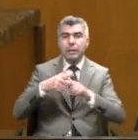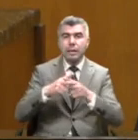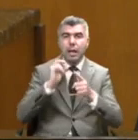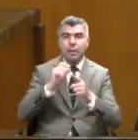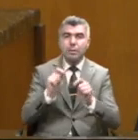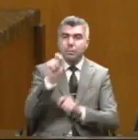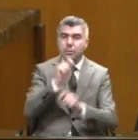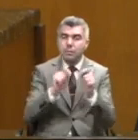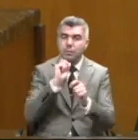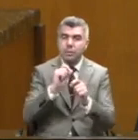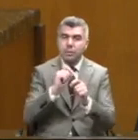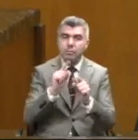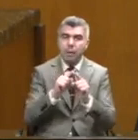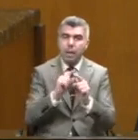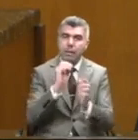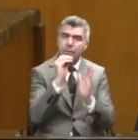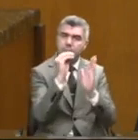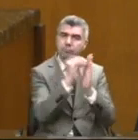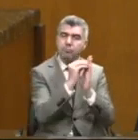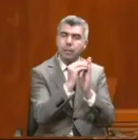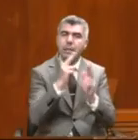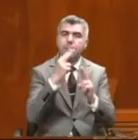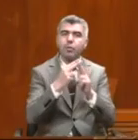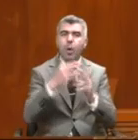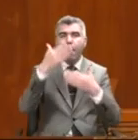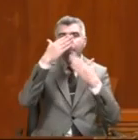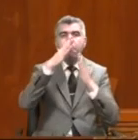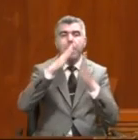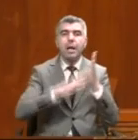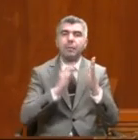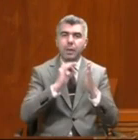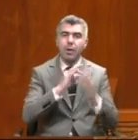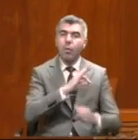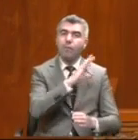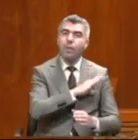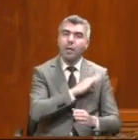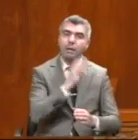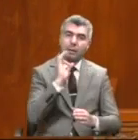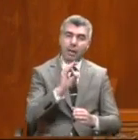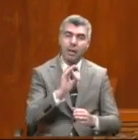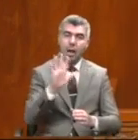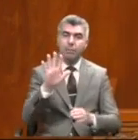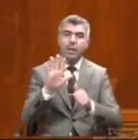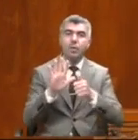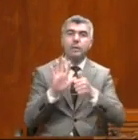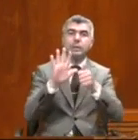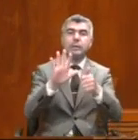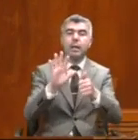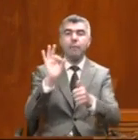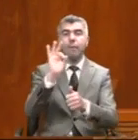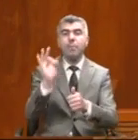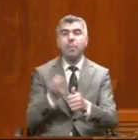سياره بعلامه مغربيه ويستافدو من المنظومه 65% ديال الادماج